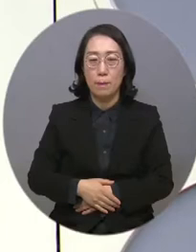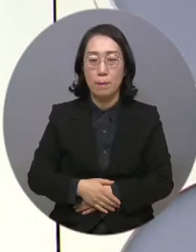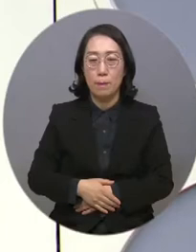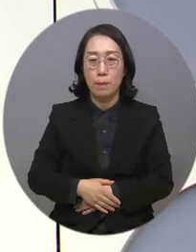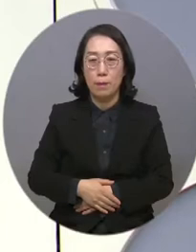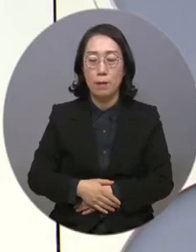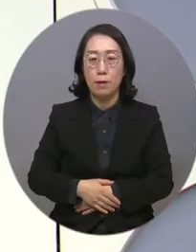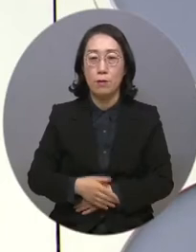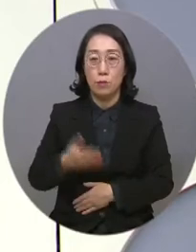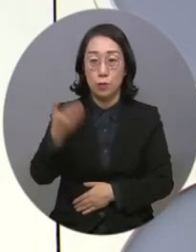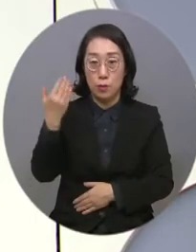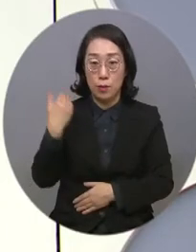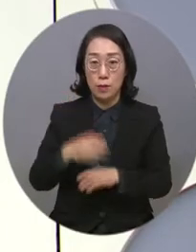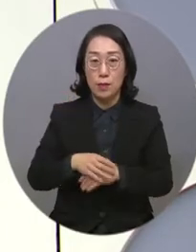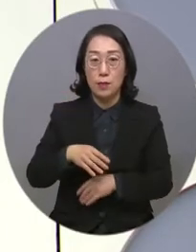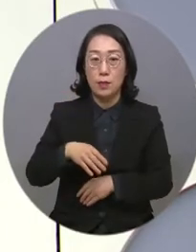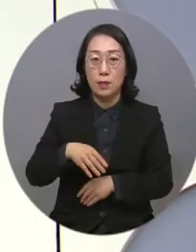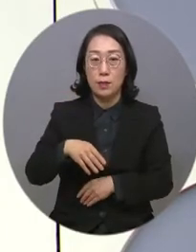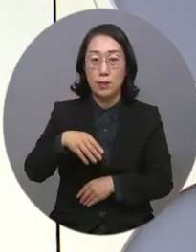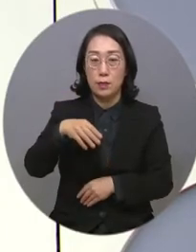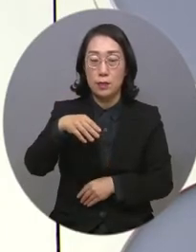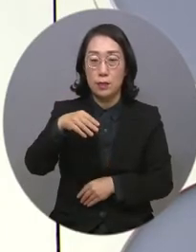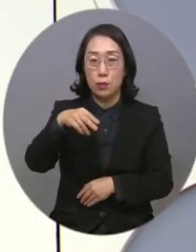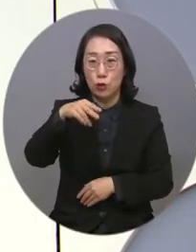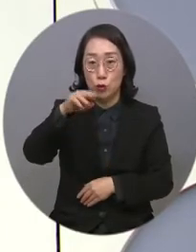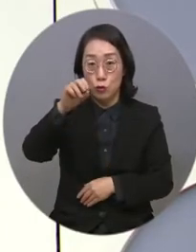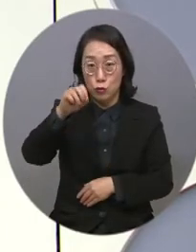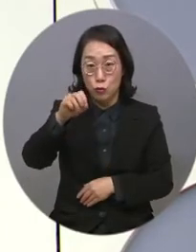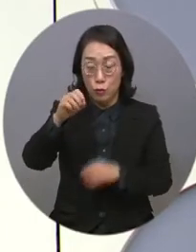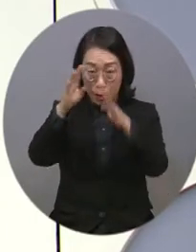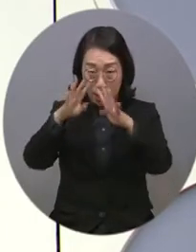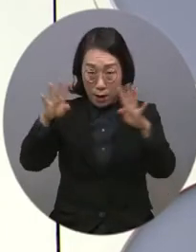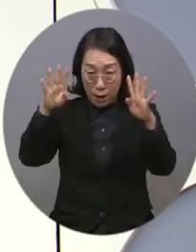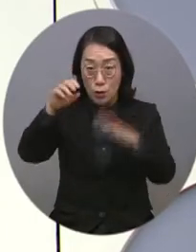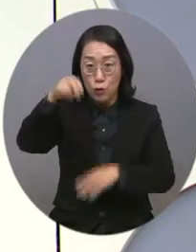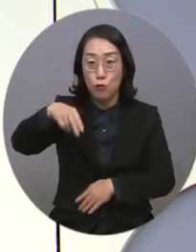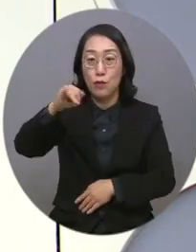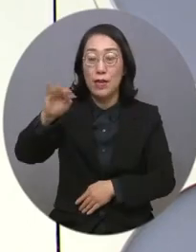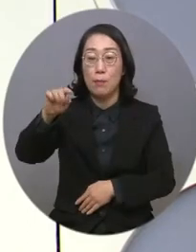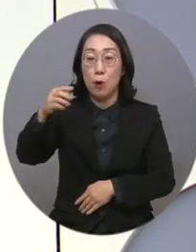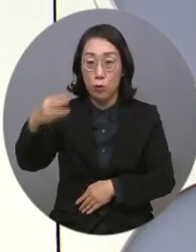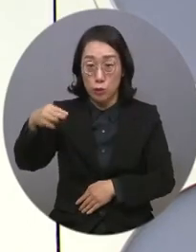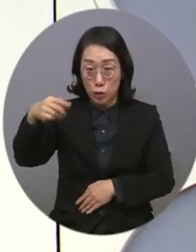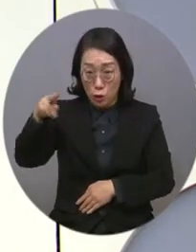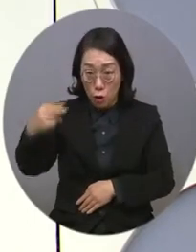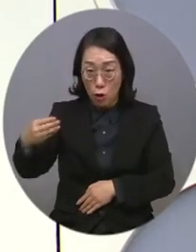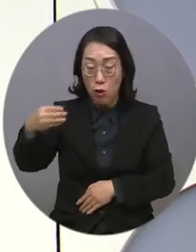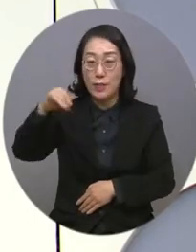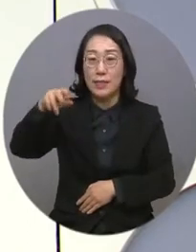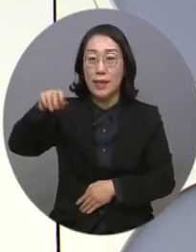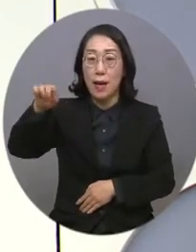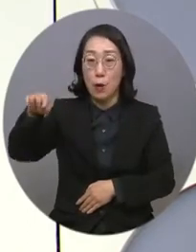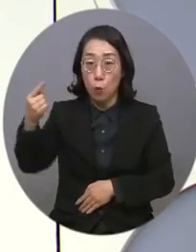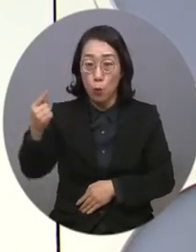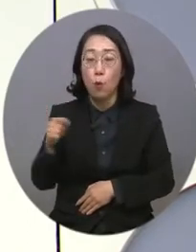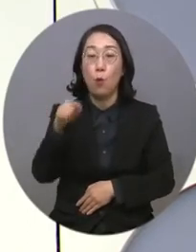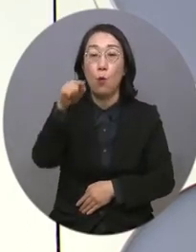갔습니다. 유니버시티 시카고에서 유학하면서 거기서 이제 체코 배우고 체코 문화 배우고 체코 문학을